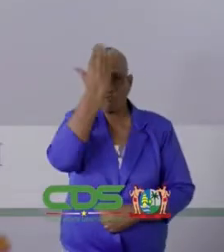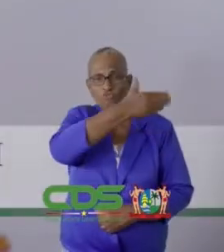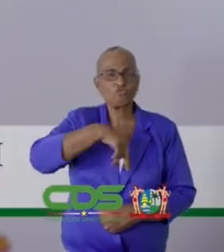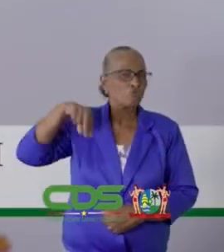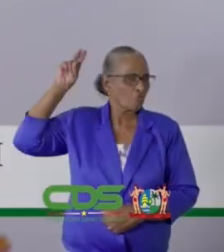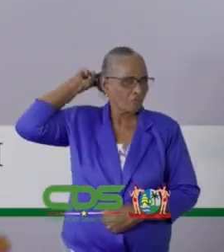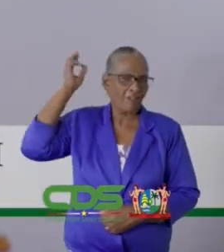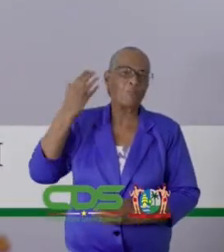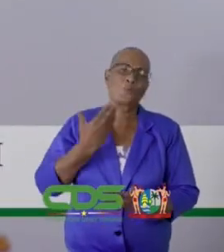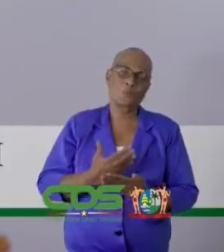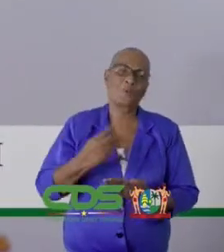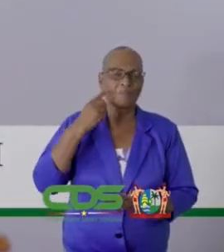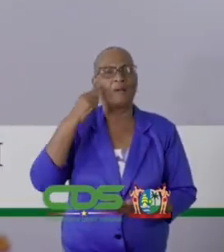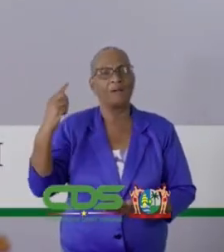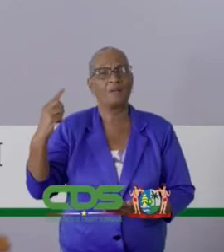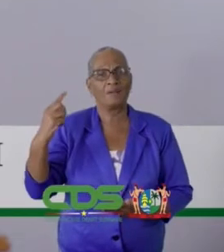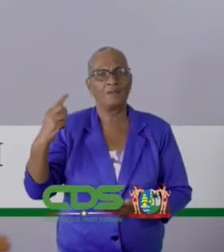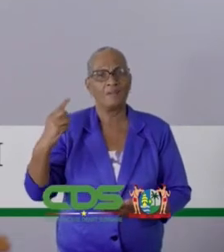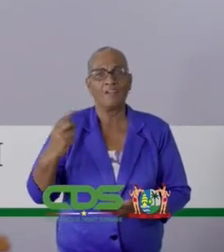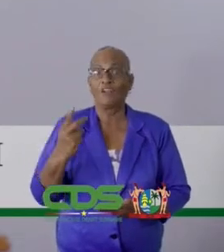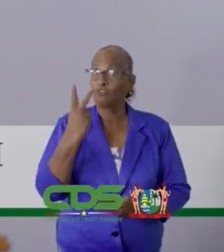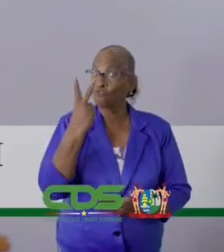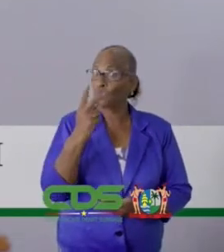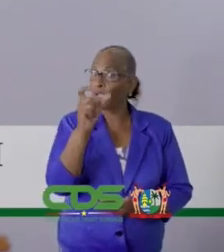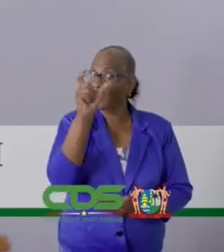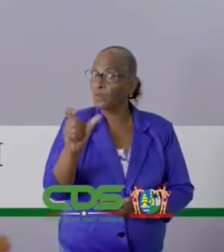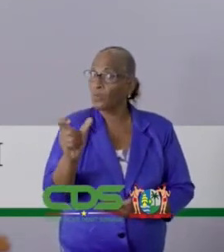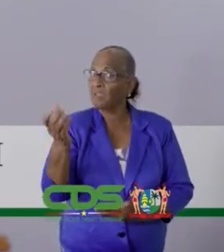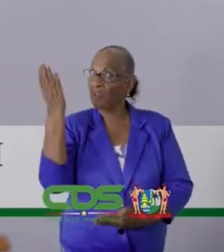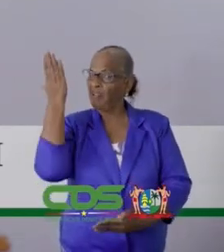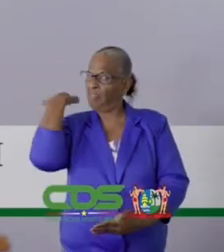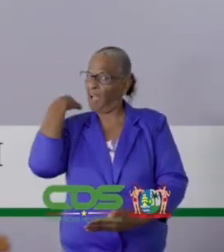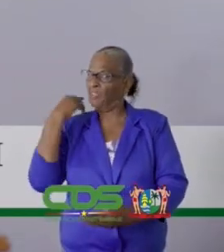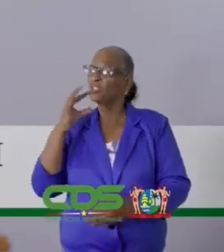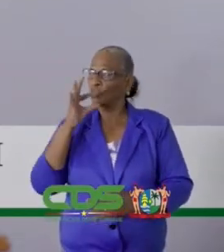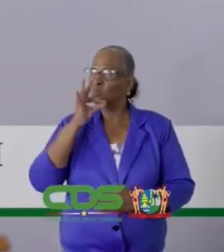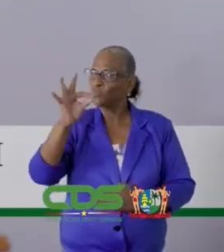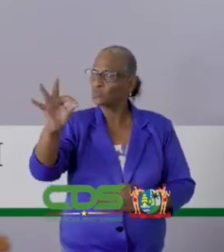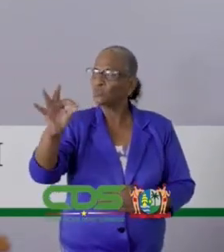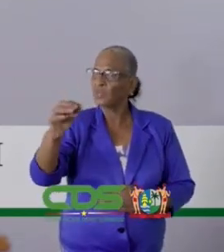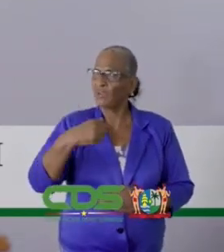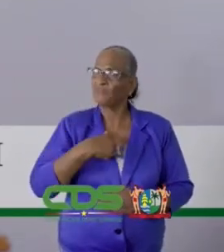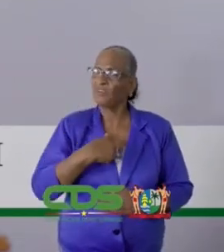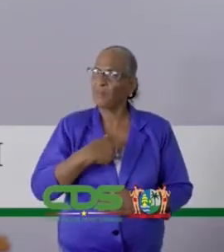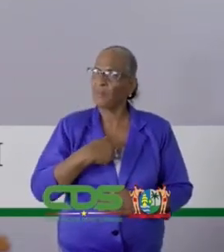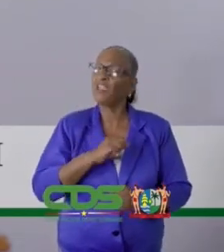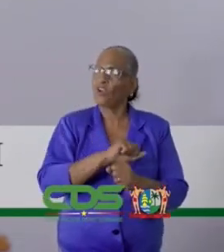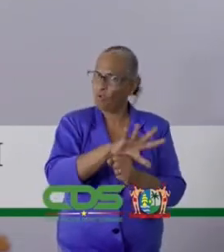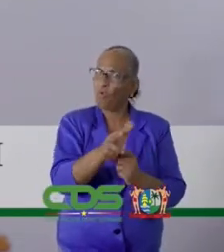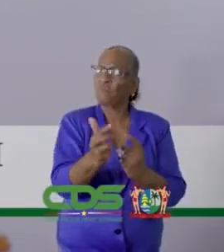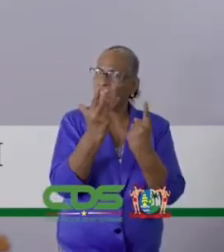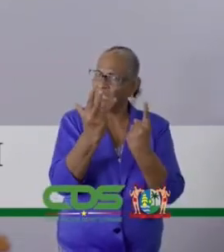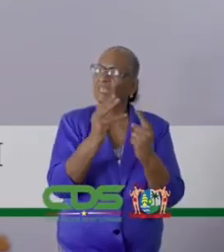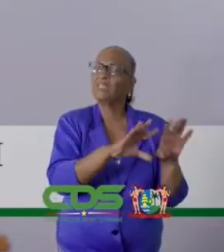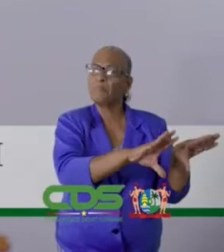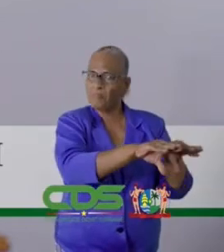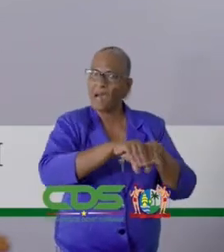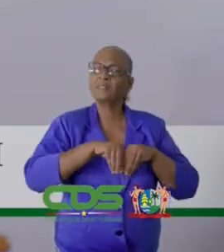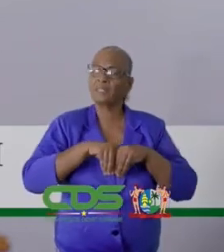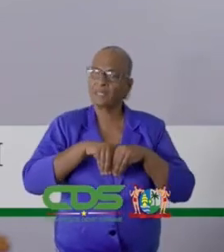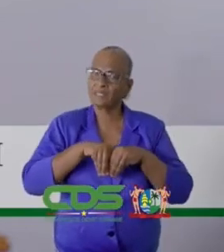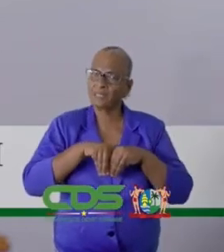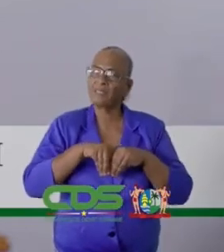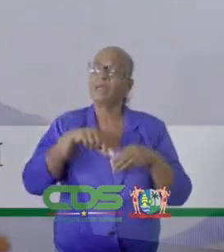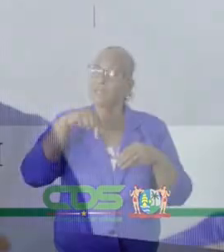toespraak dat de maatstaf nu is gesteld op niet meer dan 1 persoon per 5 vierkante meter. Verder